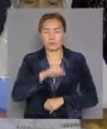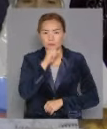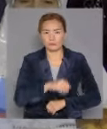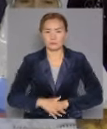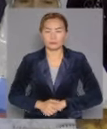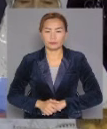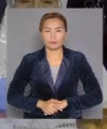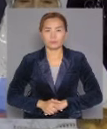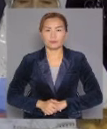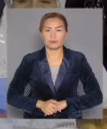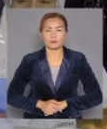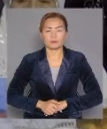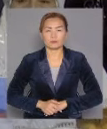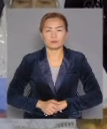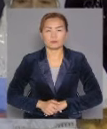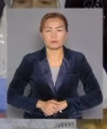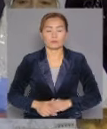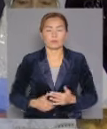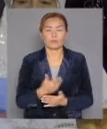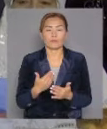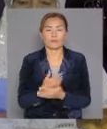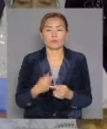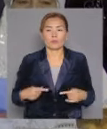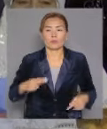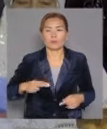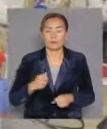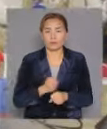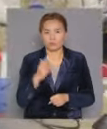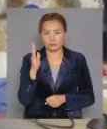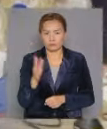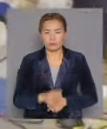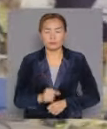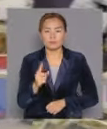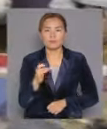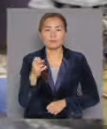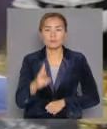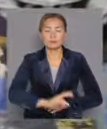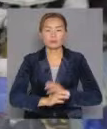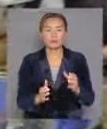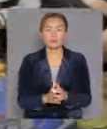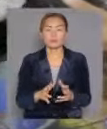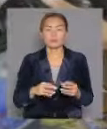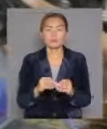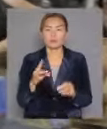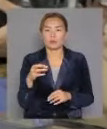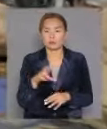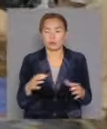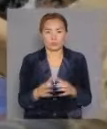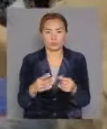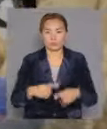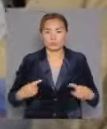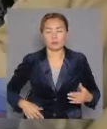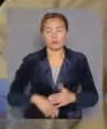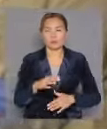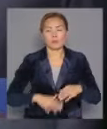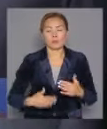яғни түрлі ақпараттық жұмыстар жүргізілетін болады. Азан радиосының ұжымы шағын. Радио ұжымы түрлі